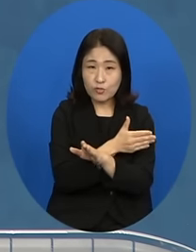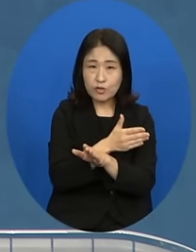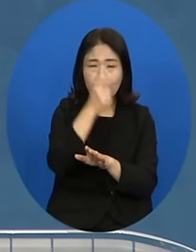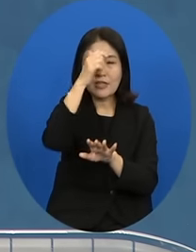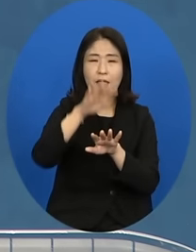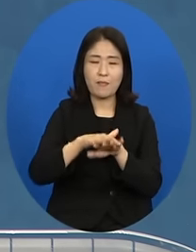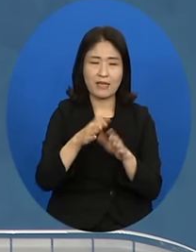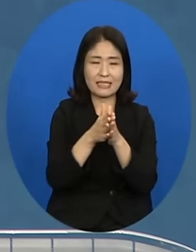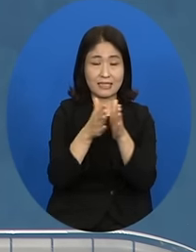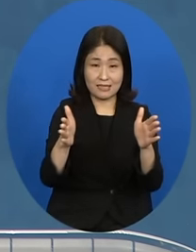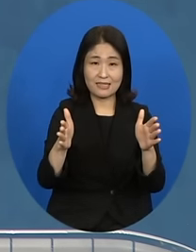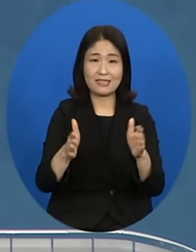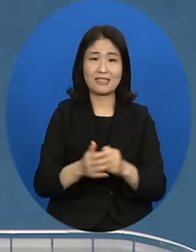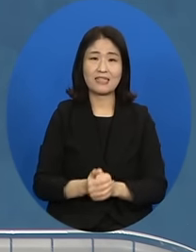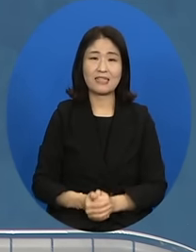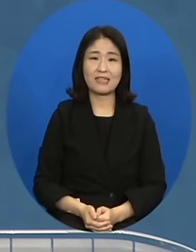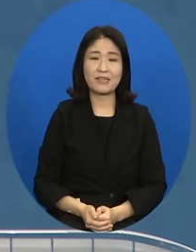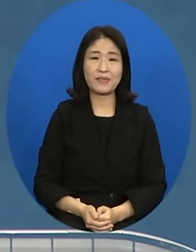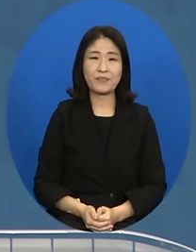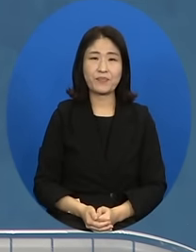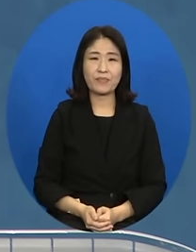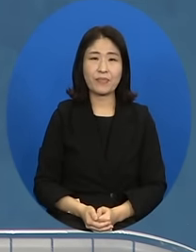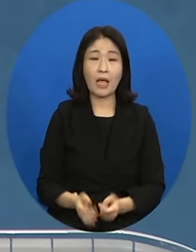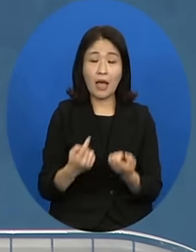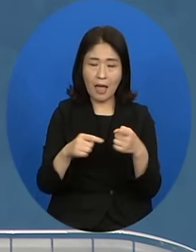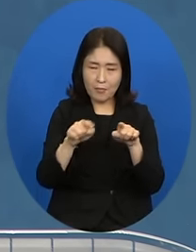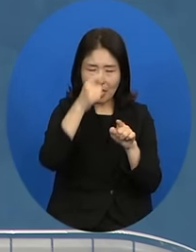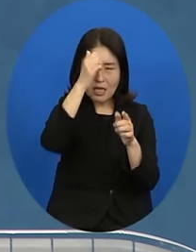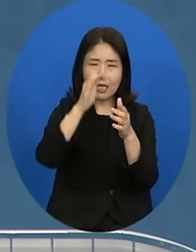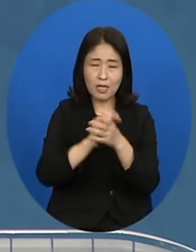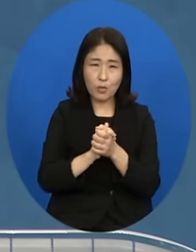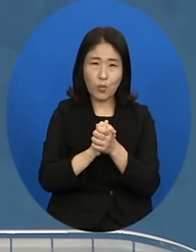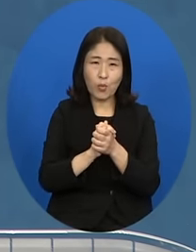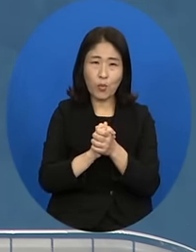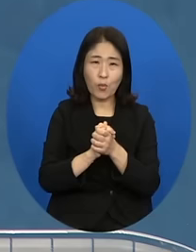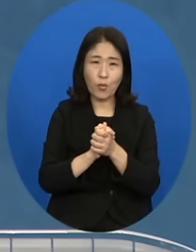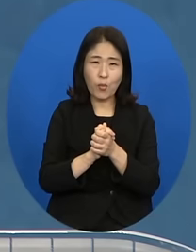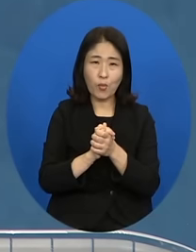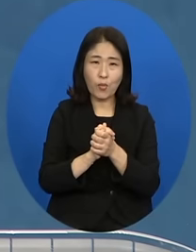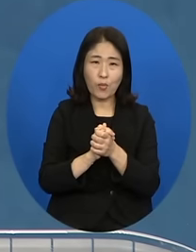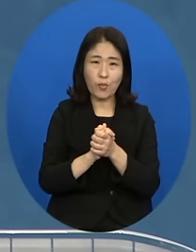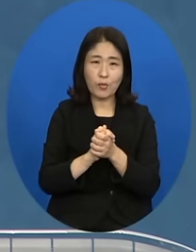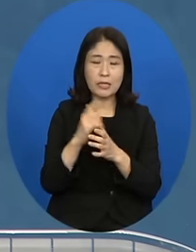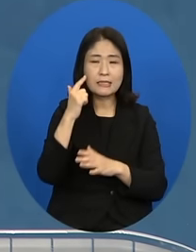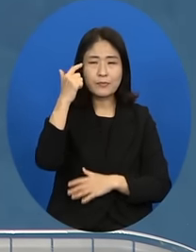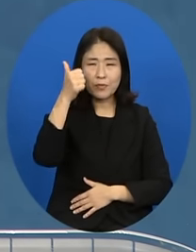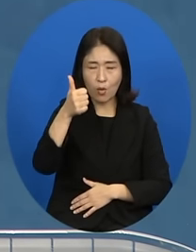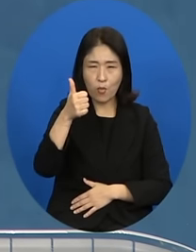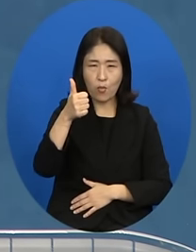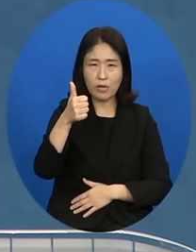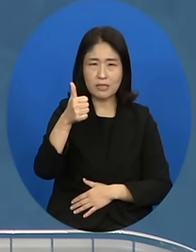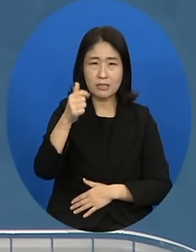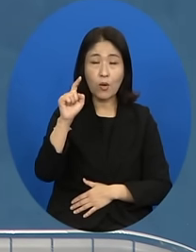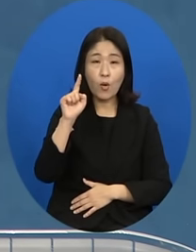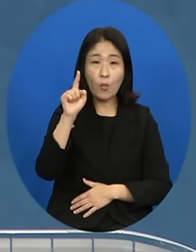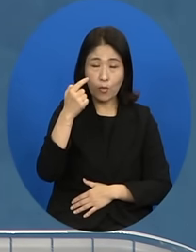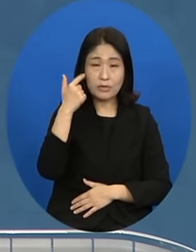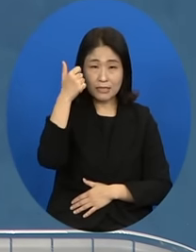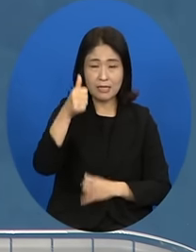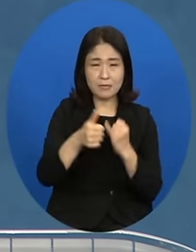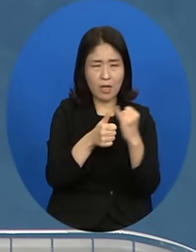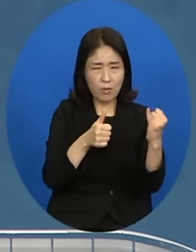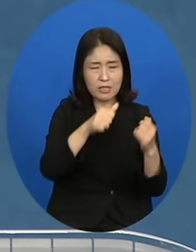합니다. 이 일에 진심으로 기도해 주시고 이끌어 주신 김다희 목사님, 유경아 사모님, 또